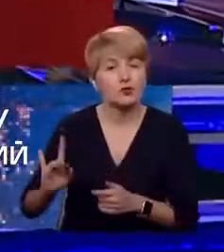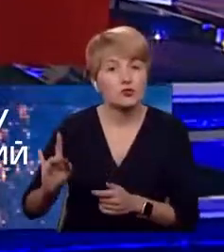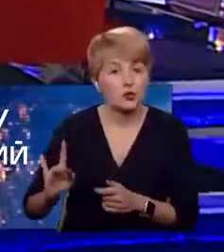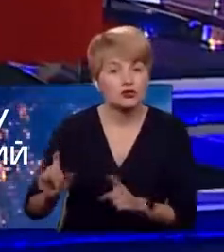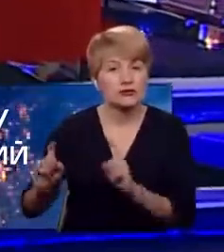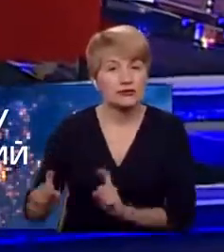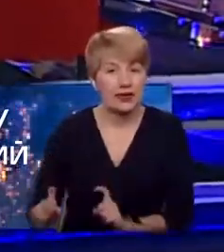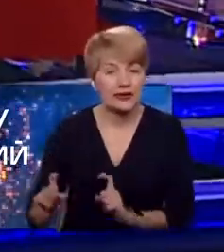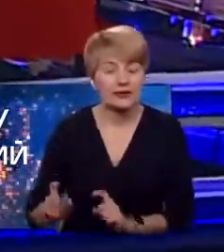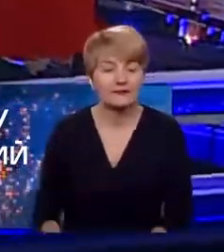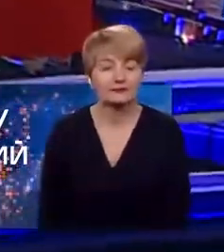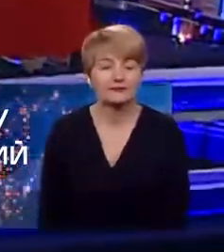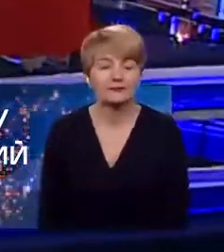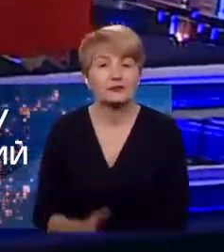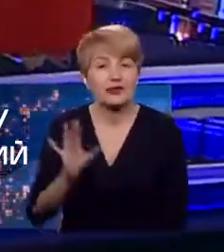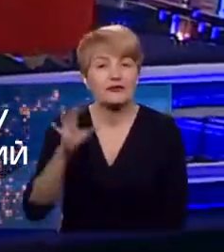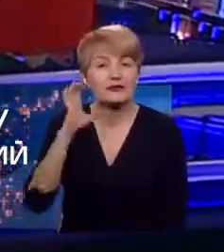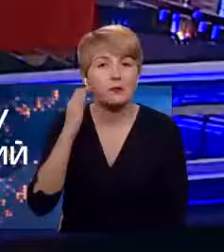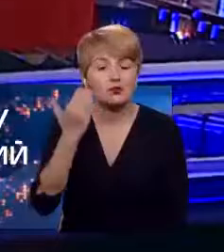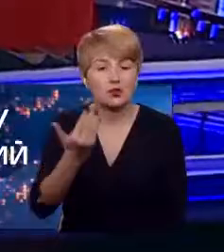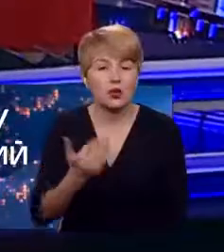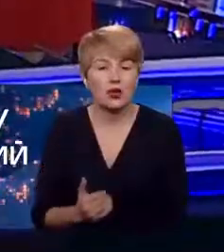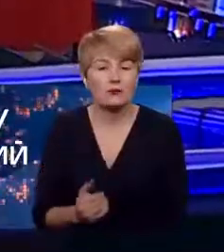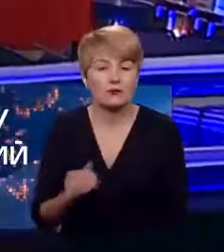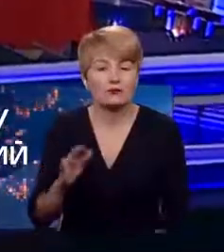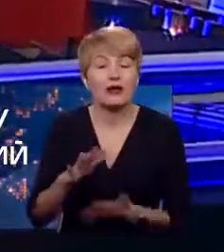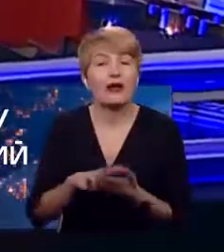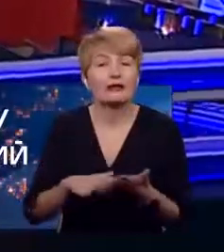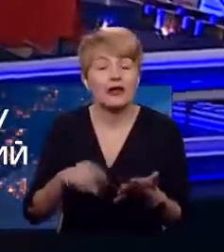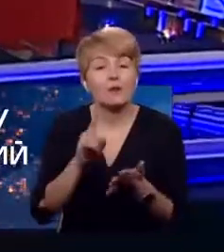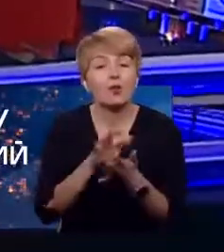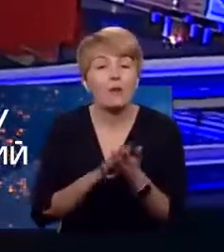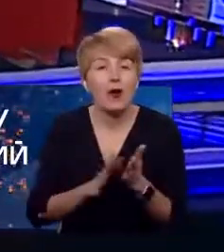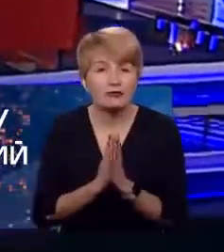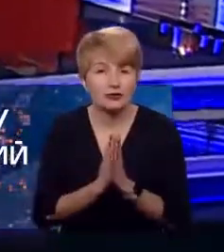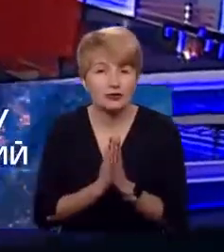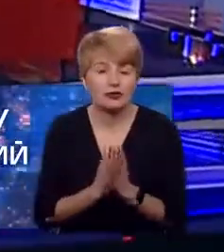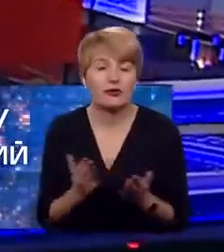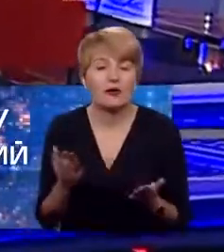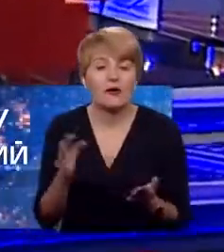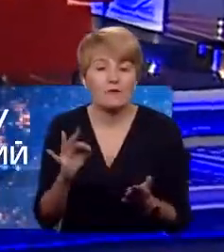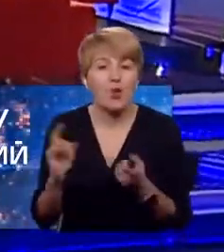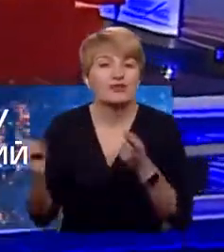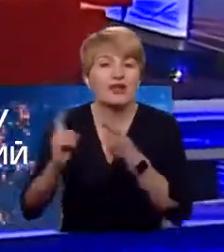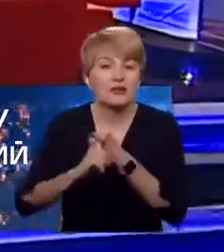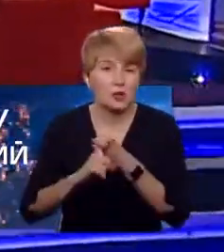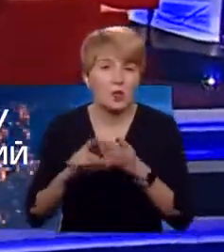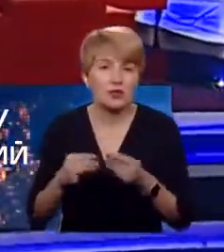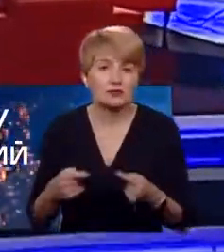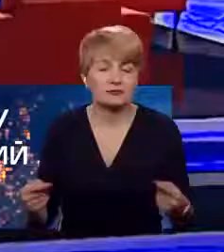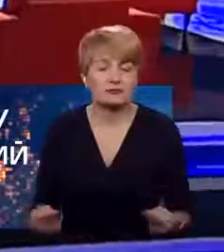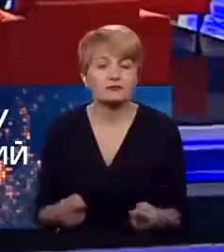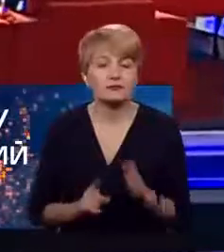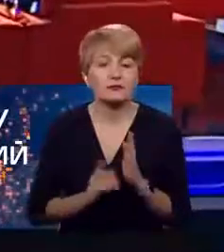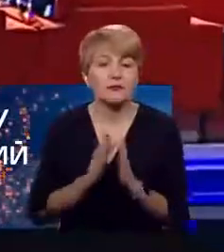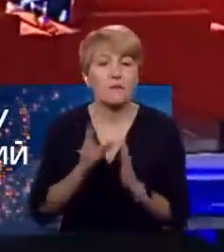ласка, так, сідайте. Сідаю. І давайте послухаємо. Значить, ідемо далі. Пробачте, просто зв'язок і так далі.